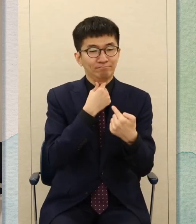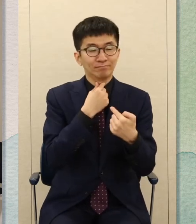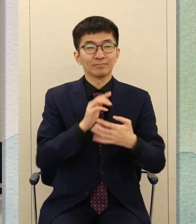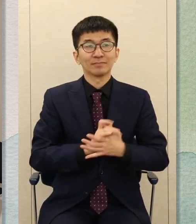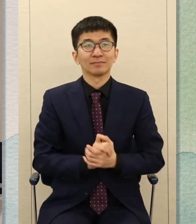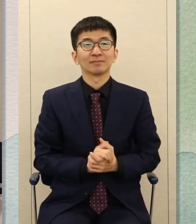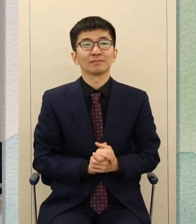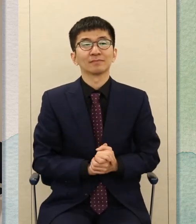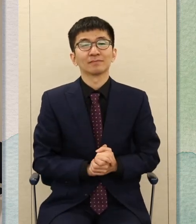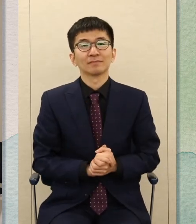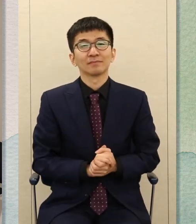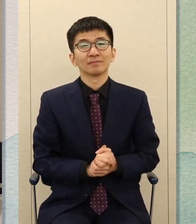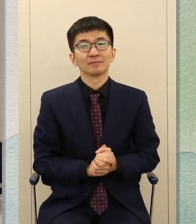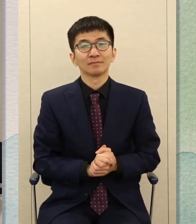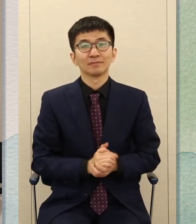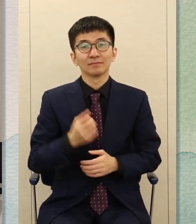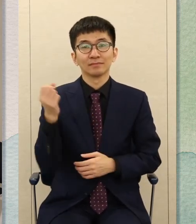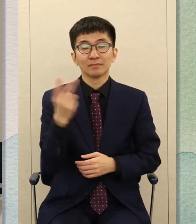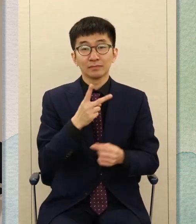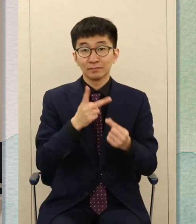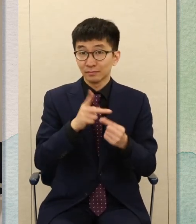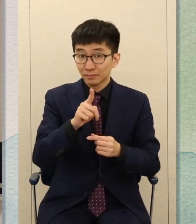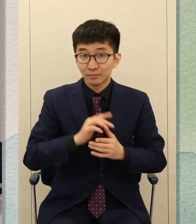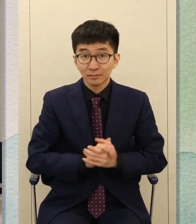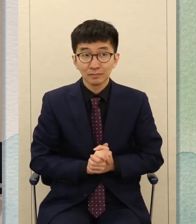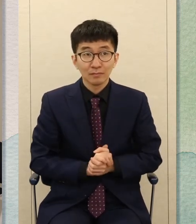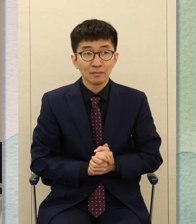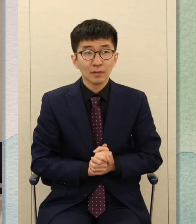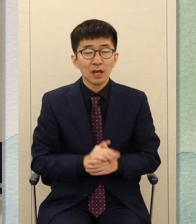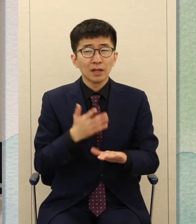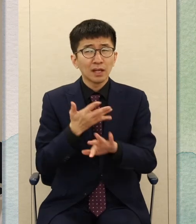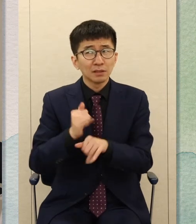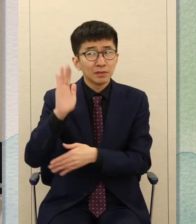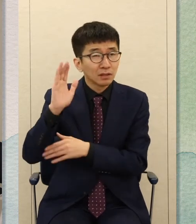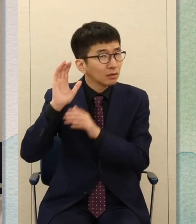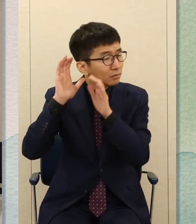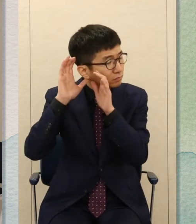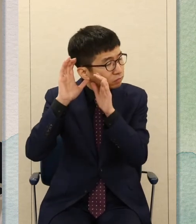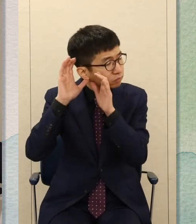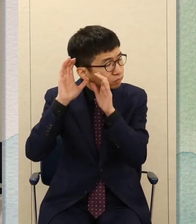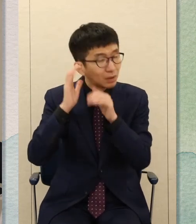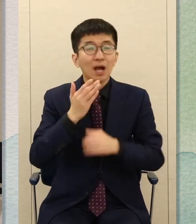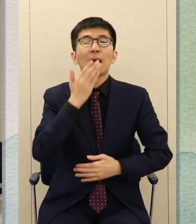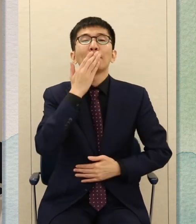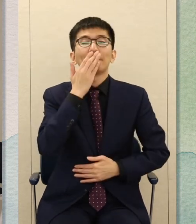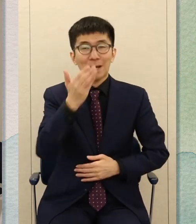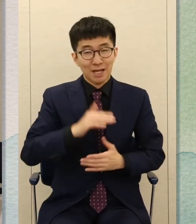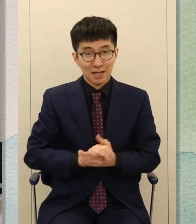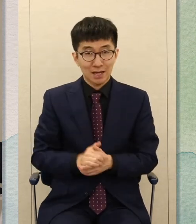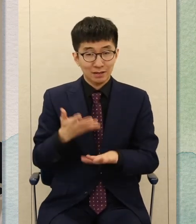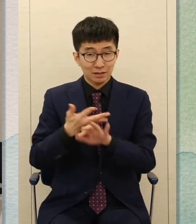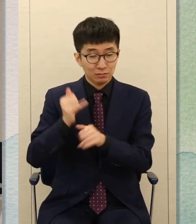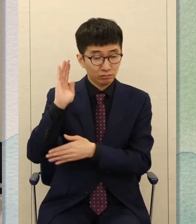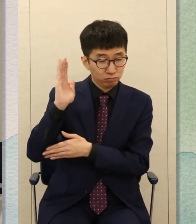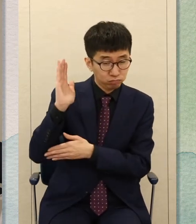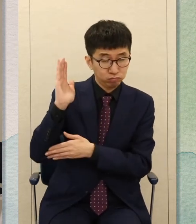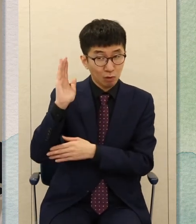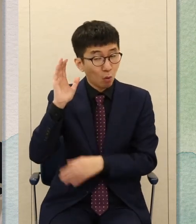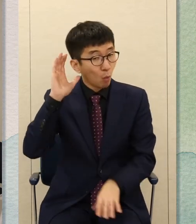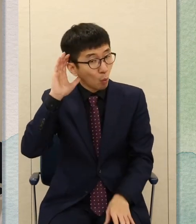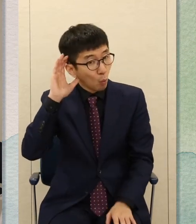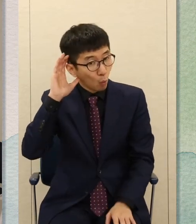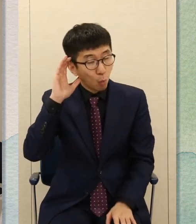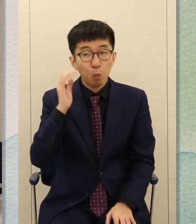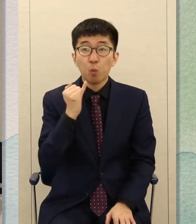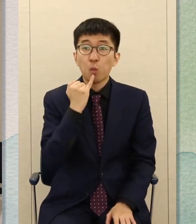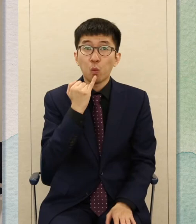특징이 좀 생기고요. 그 다음에 두 번째로 예, 남의 이야기를 경청할 줄 아는, 남의 이야기를 들을 줄 아는 독자가